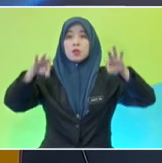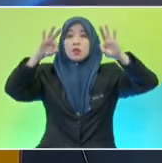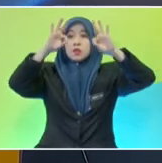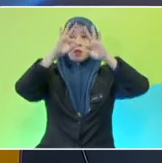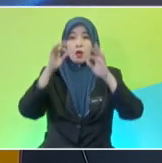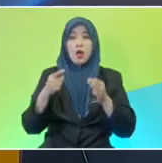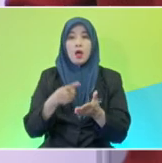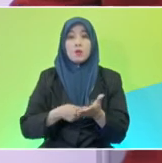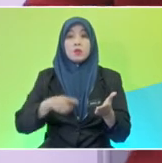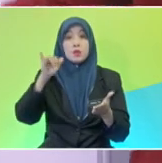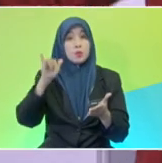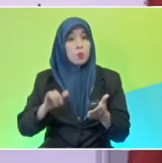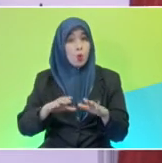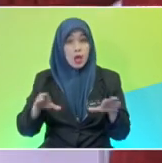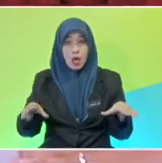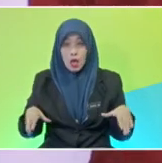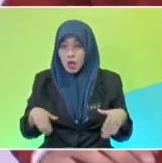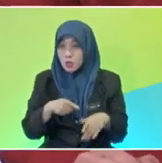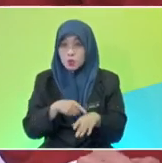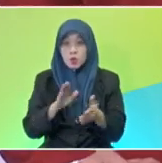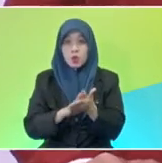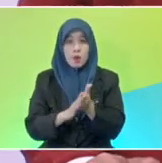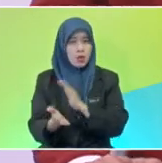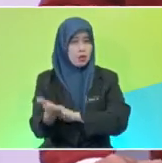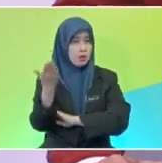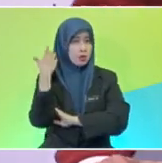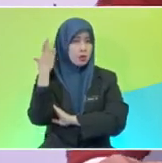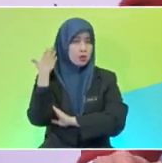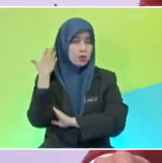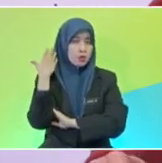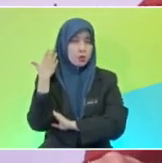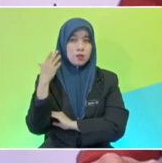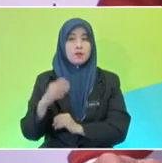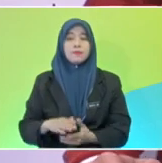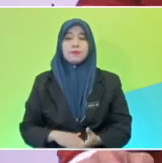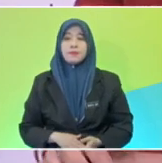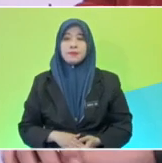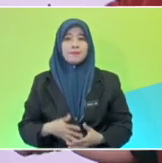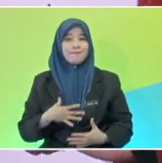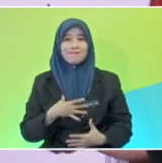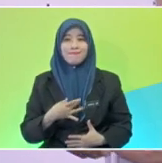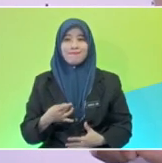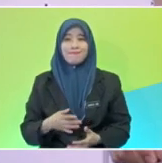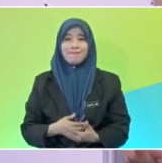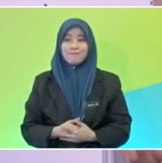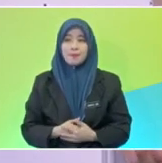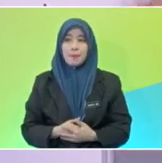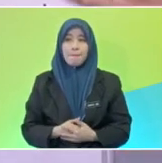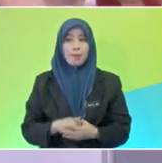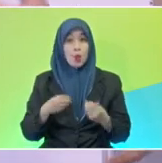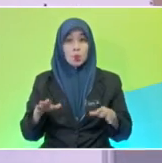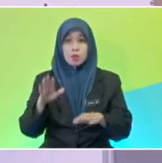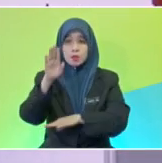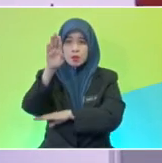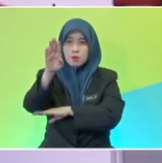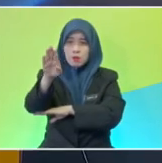sekolah pagi tadi. Jadi dia kenalah main dengan adik atau kakak dia. Ini dia. Seronoknya. Cikgu, yang petang. Oh, dah